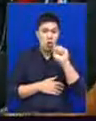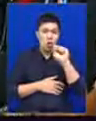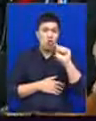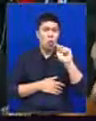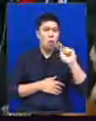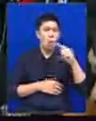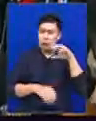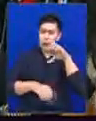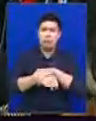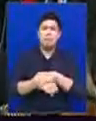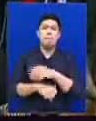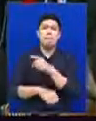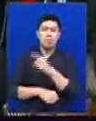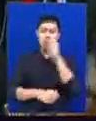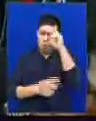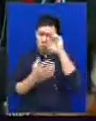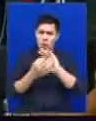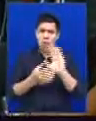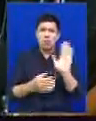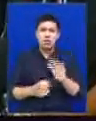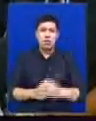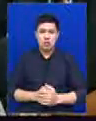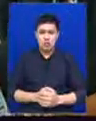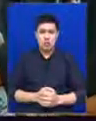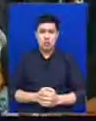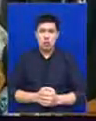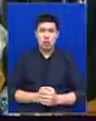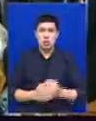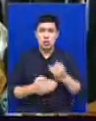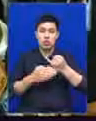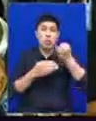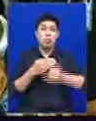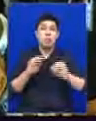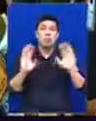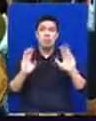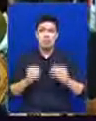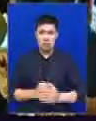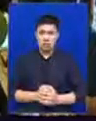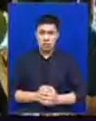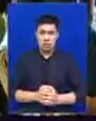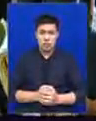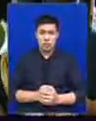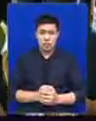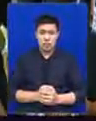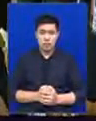ยู่แล้วนะไม่ต้องห่วงพอแล้วจบเอ้า